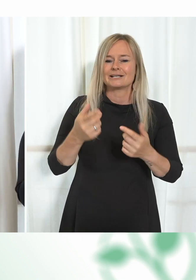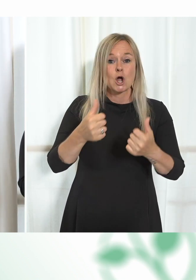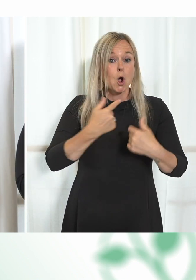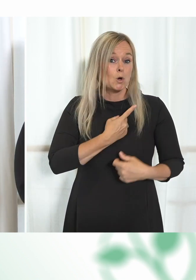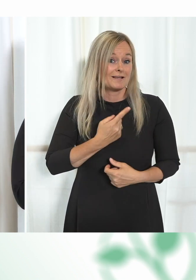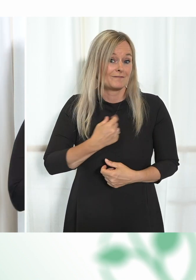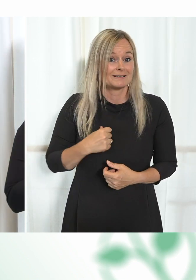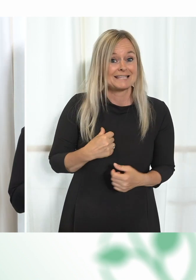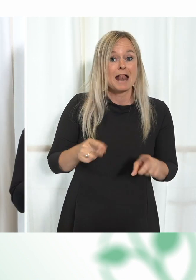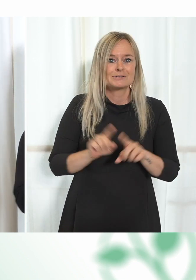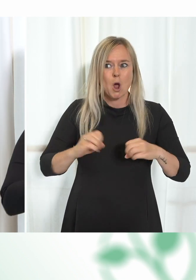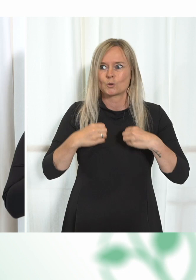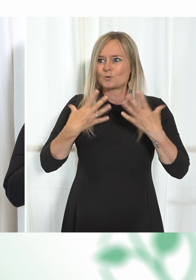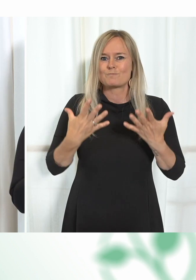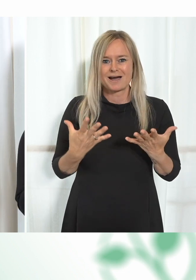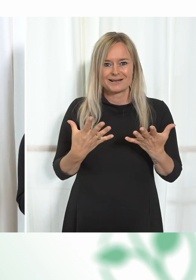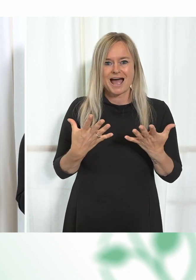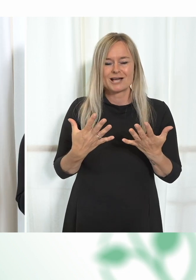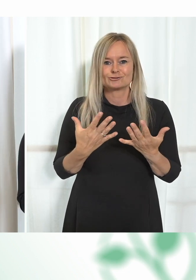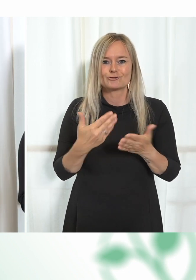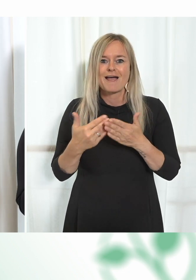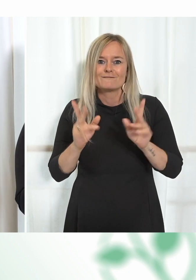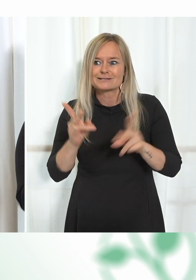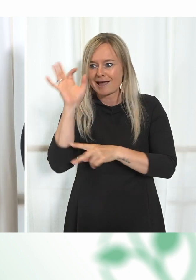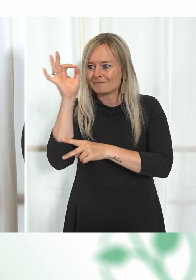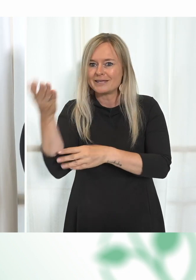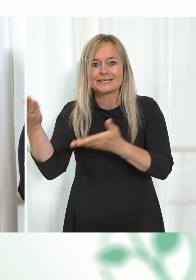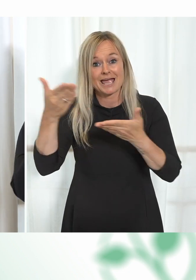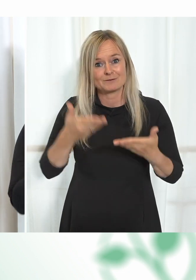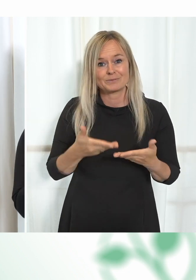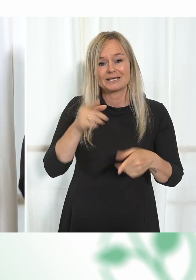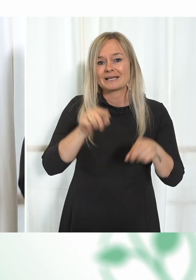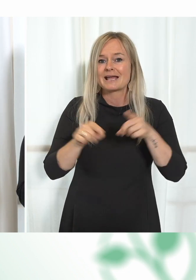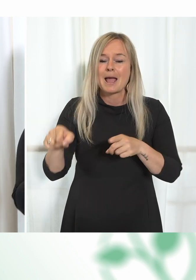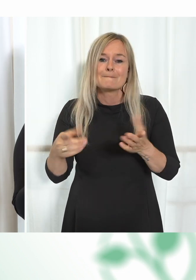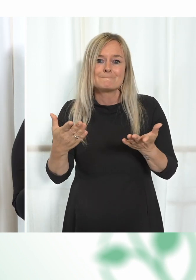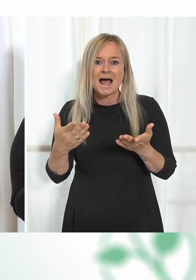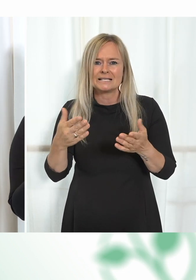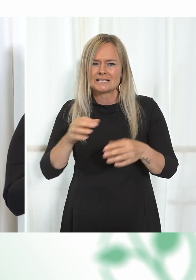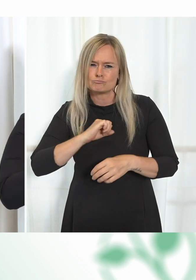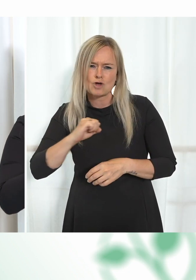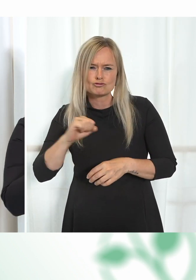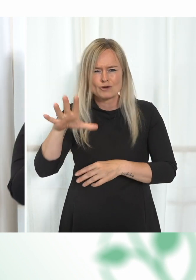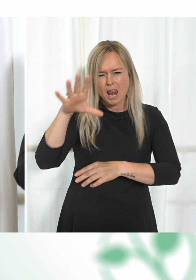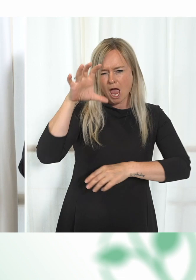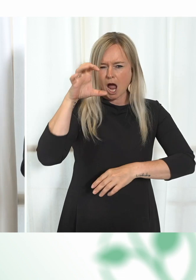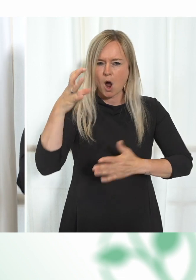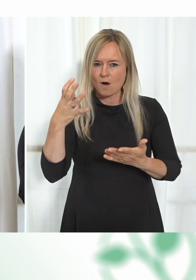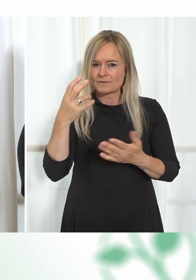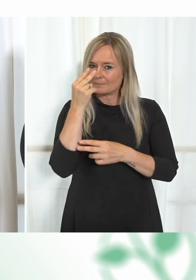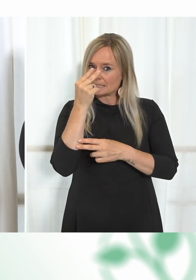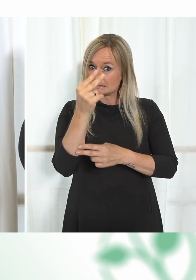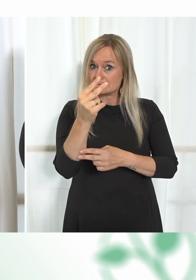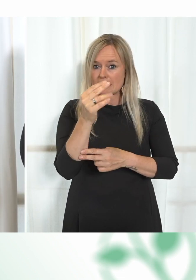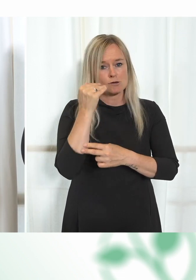Unternehmen mitbringen. Es kann zum Beispiel sein, manche haben sehr gute visuelle Auffassung, also der Sehsinn ist bei